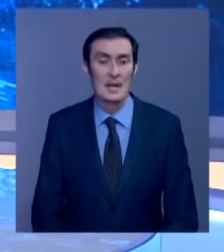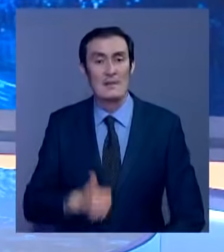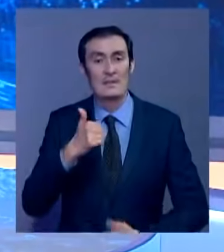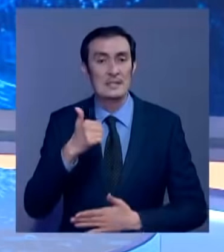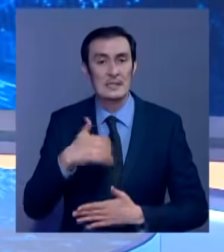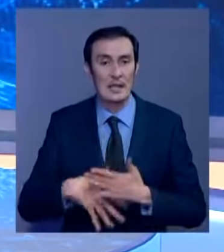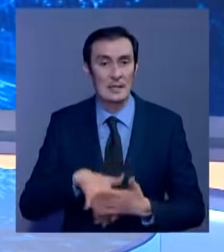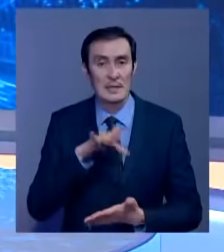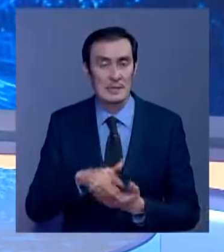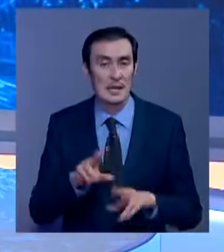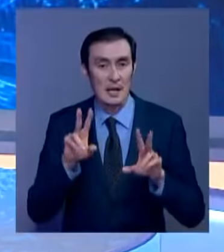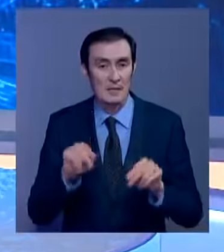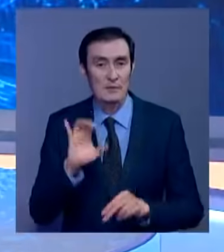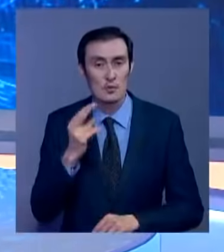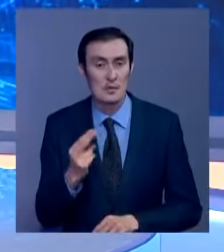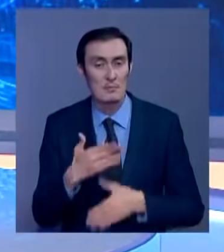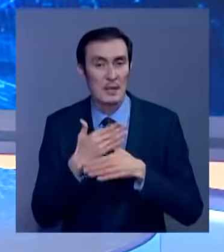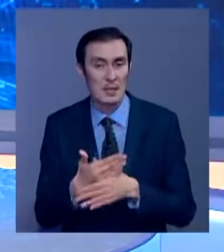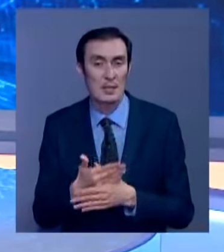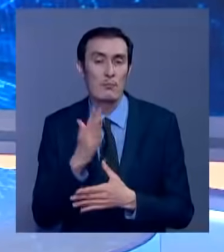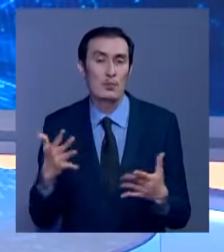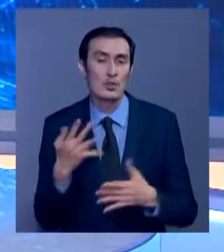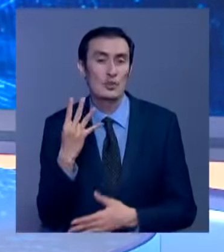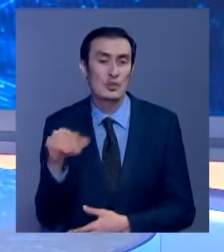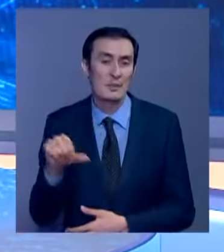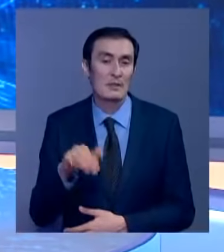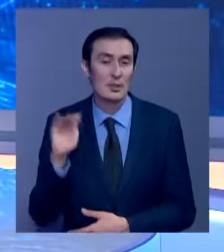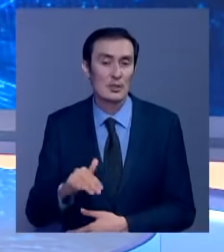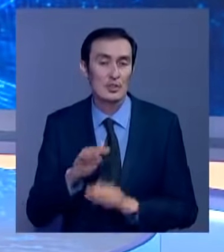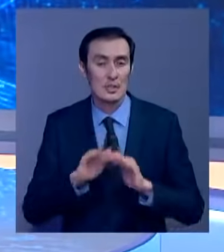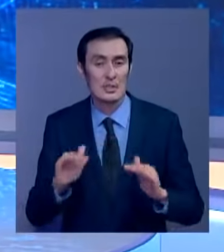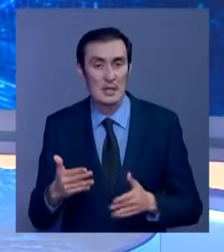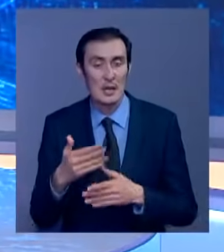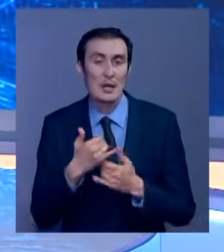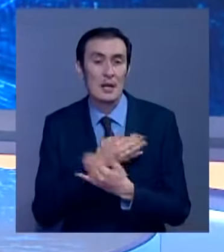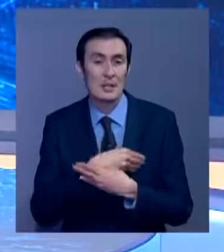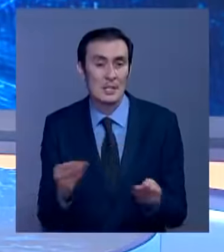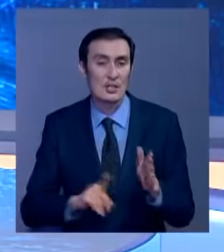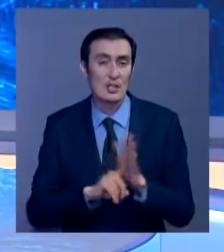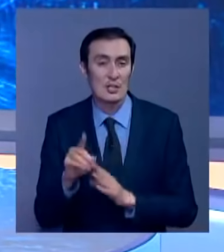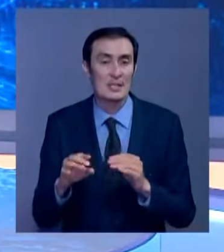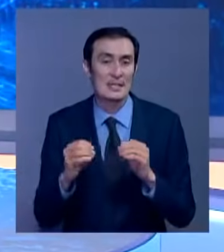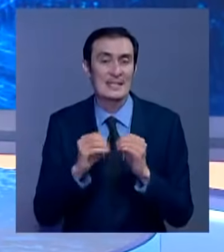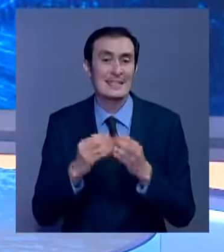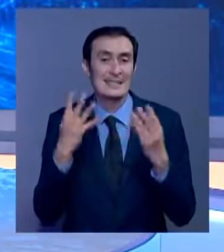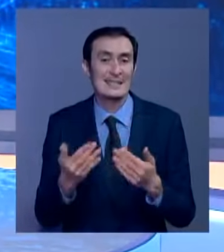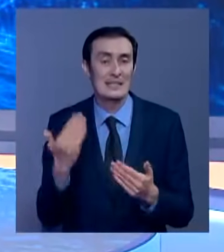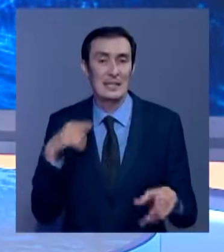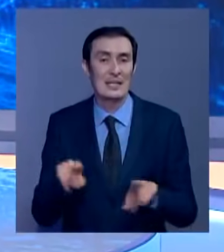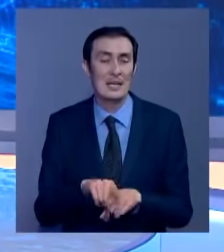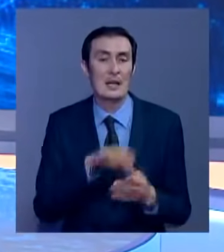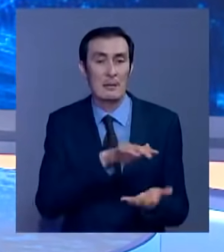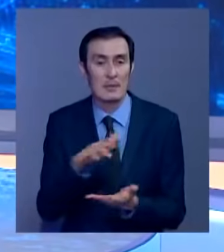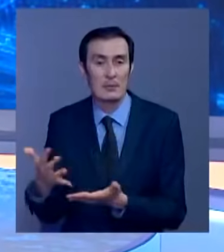В столице гарантированные соцпакеты получат более 4500 детей. Раздача уже началась. За 10 дней такие